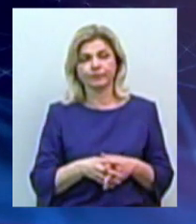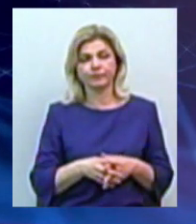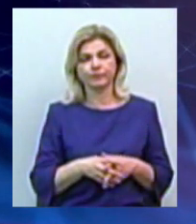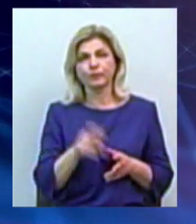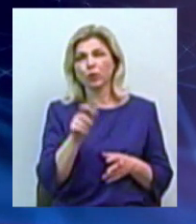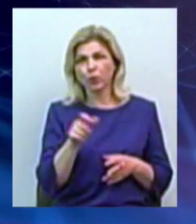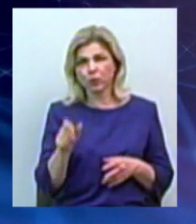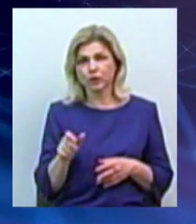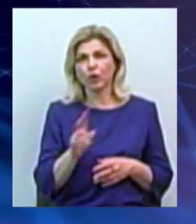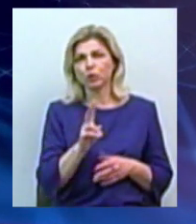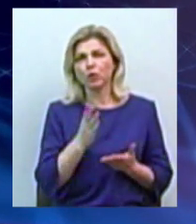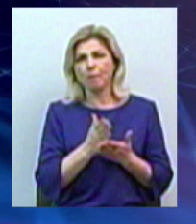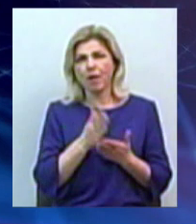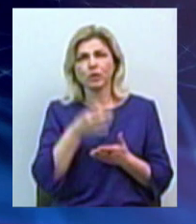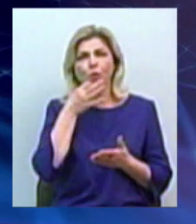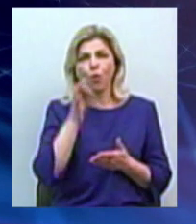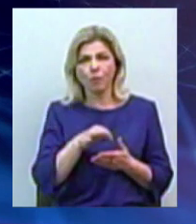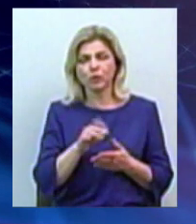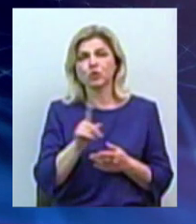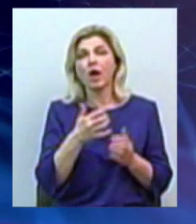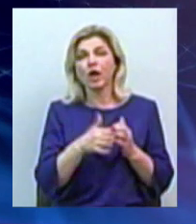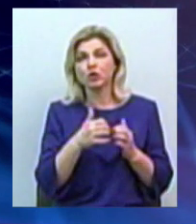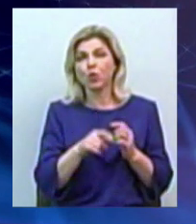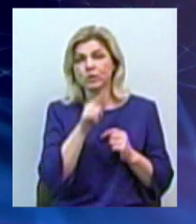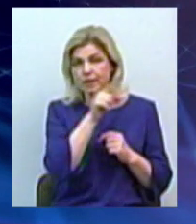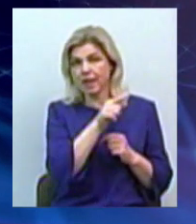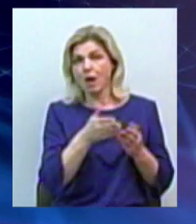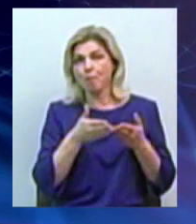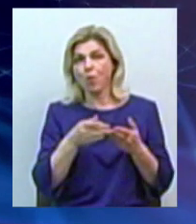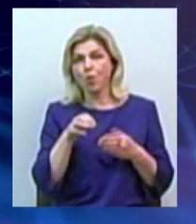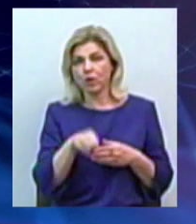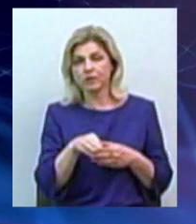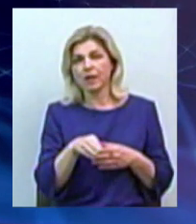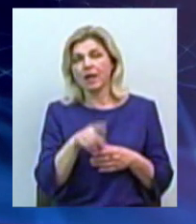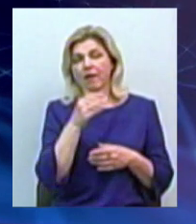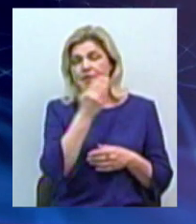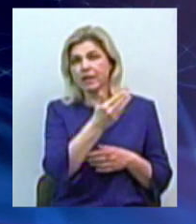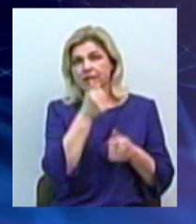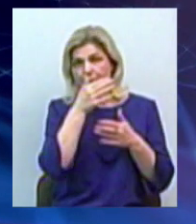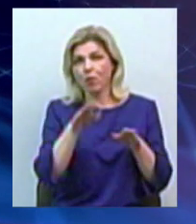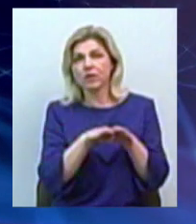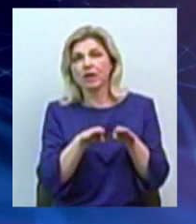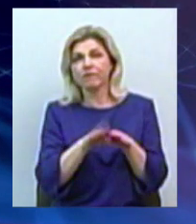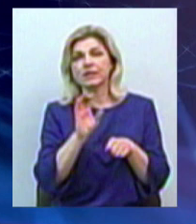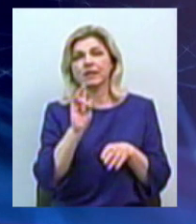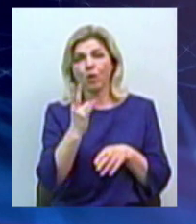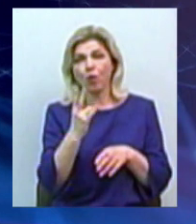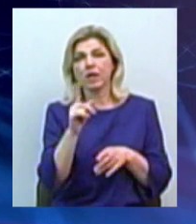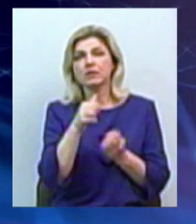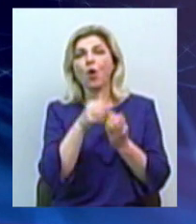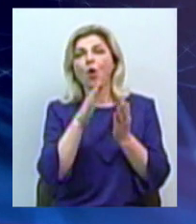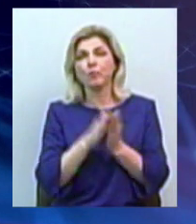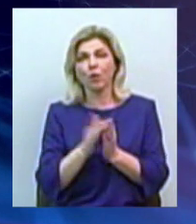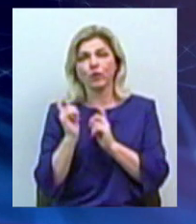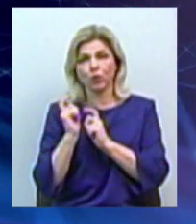особи, люди, які мають досвід в цій сфері, що Херсонський порт, по-перше, він не може порівнюватися з Миколаївським за обсягами перевалки,